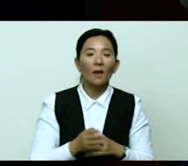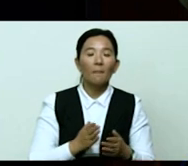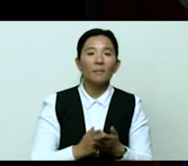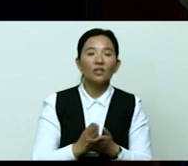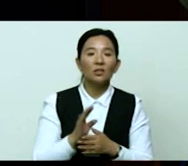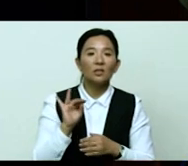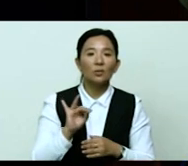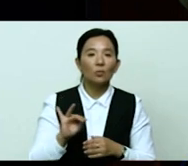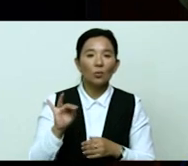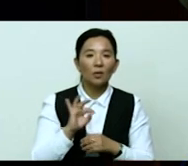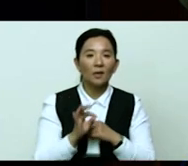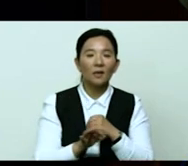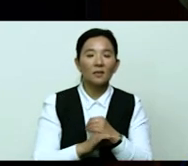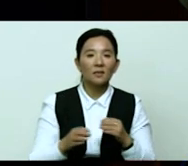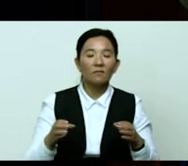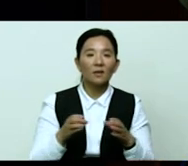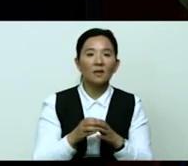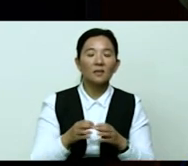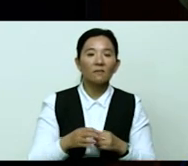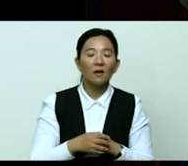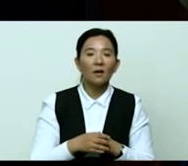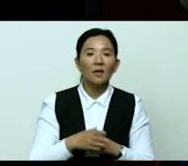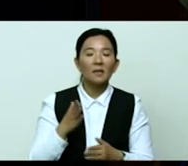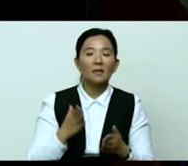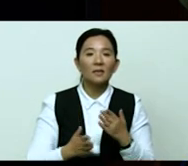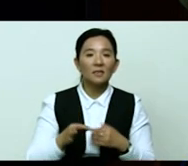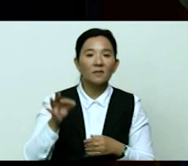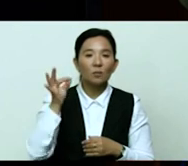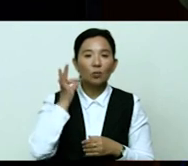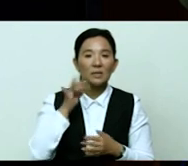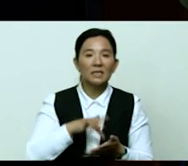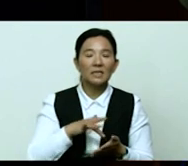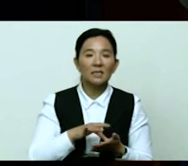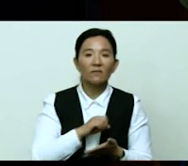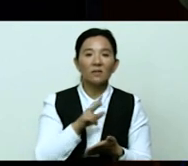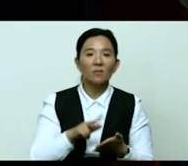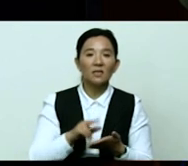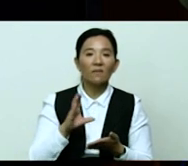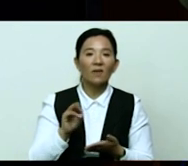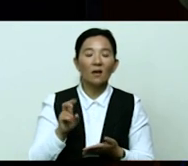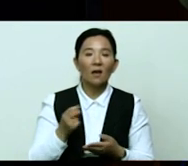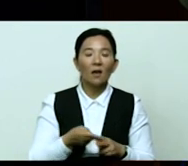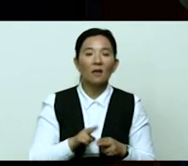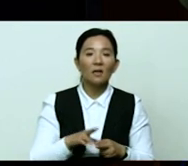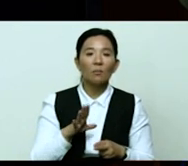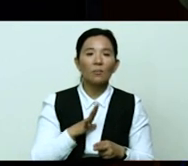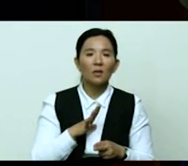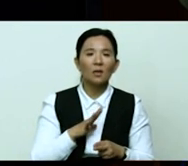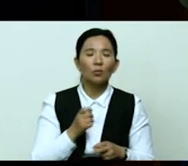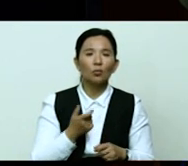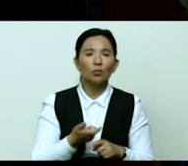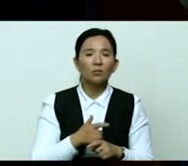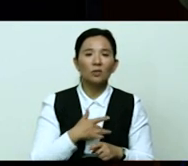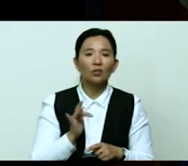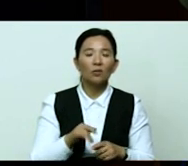Политическая история Коканского ханства, если вспомнить середину XVIII века, это была ожесточенная борьба